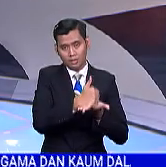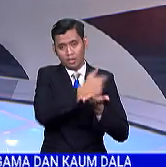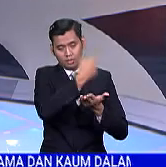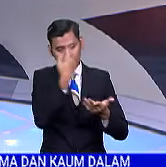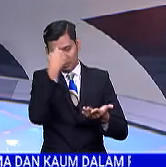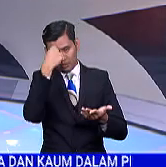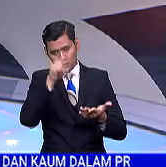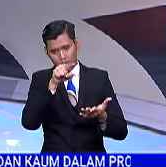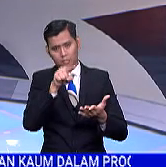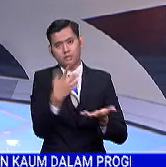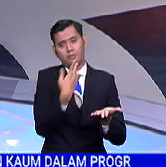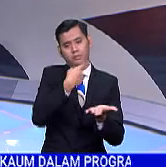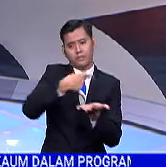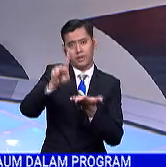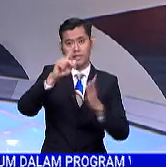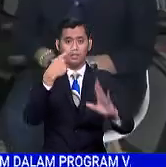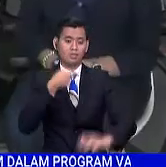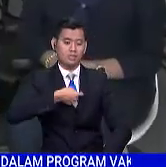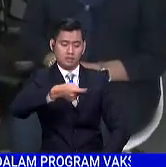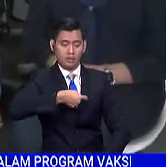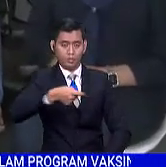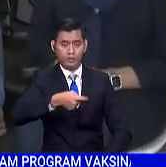berkaitan bayaran sewa premis.